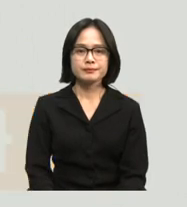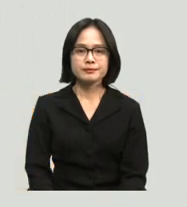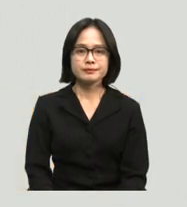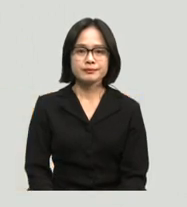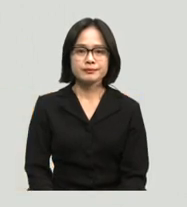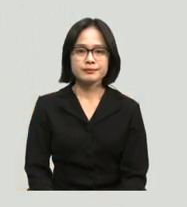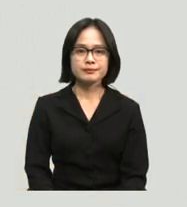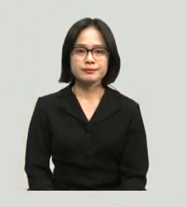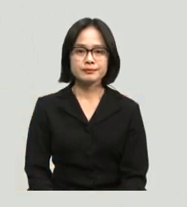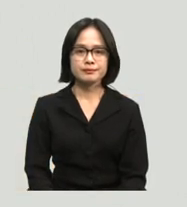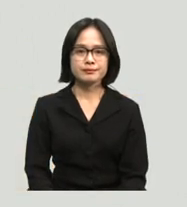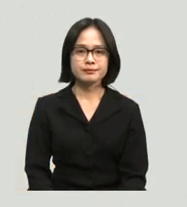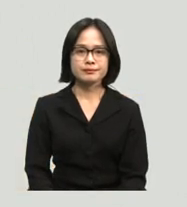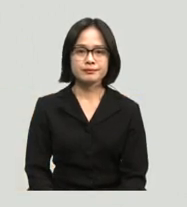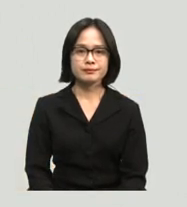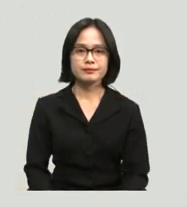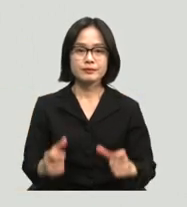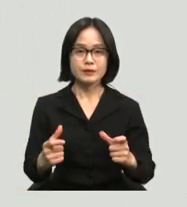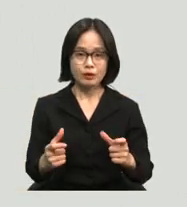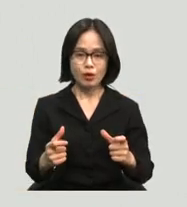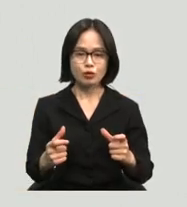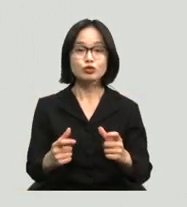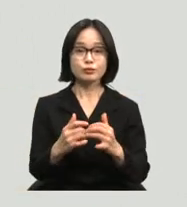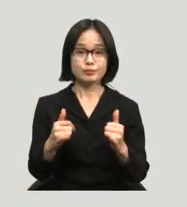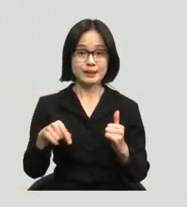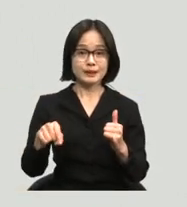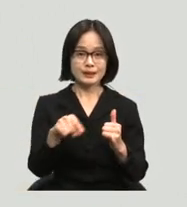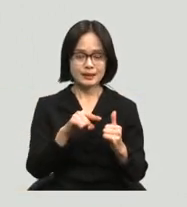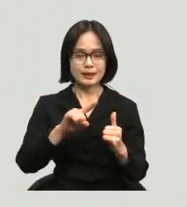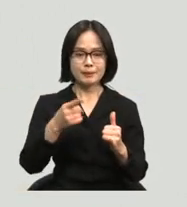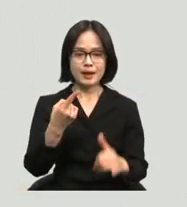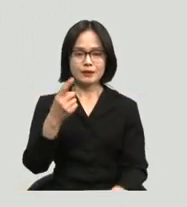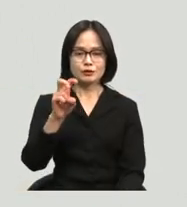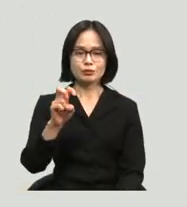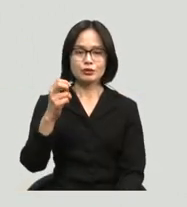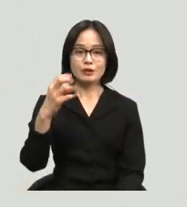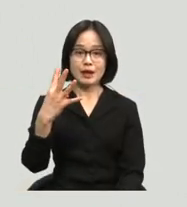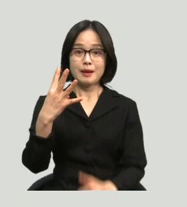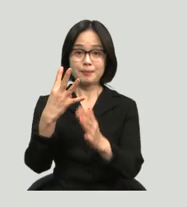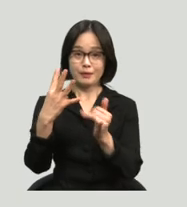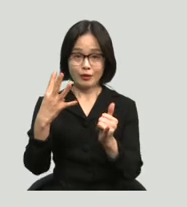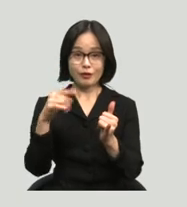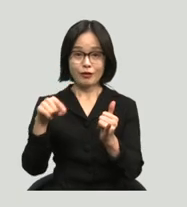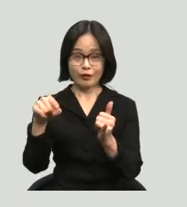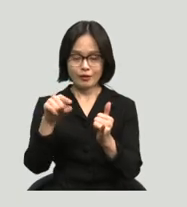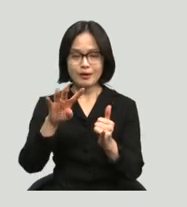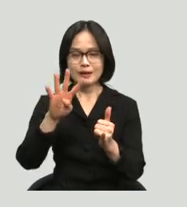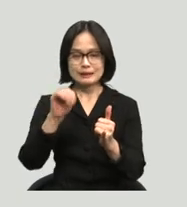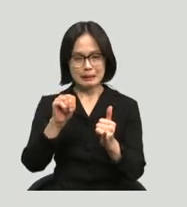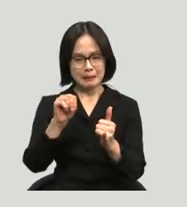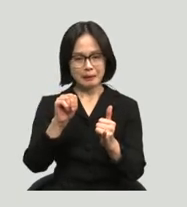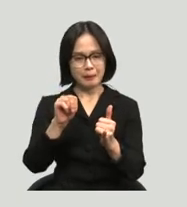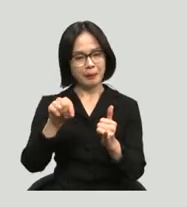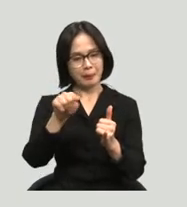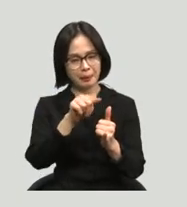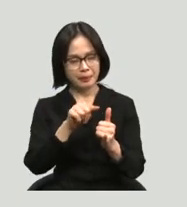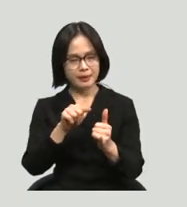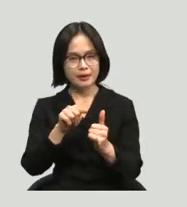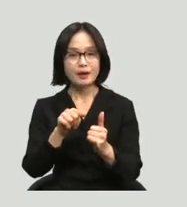기자입니다 선거구민 114명은 국회의원 보장한 명의의 명절 선물로 4만원 상당의 감을